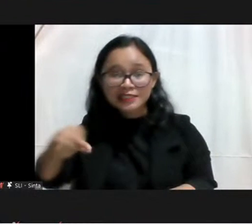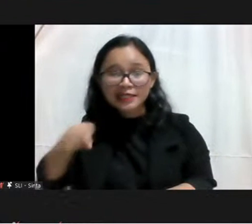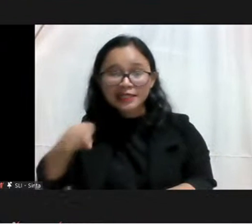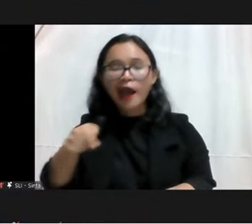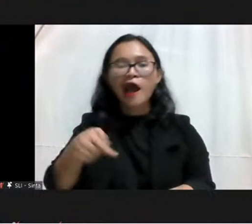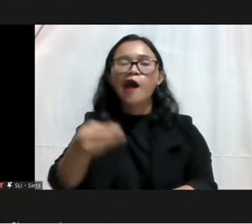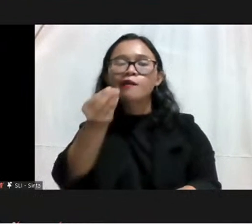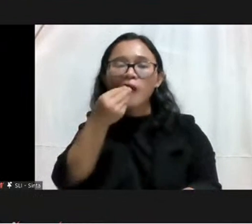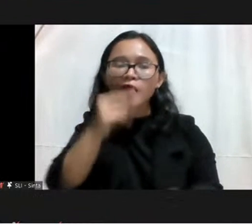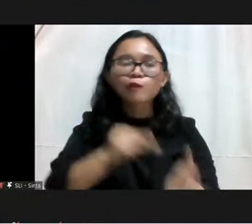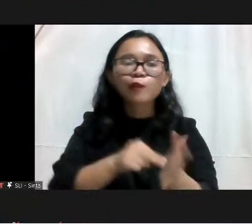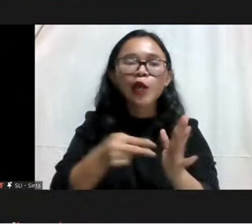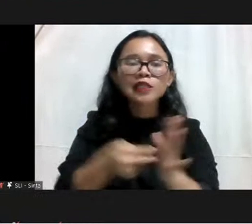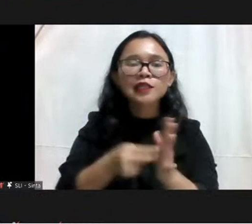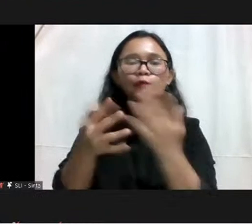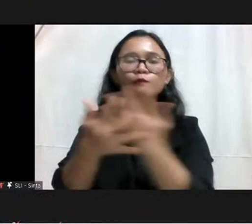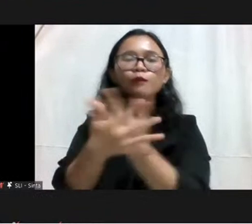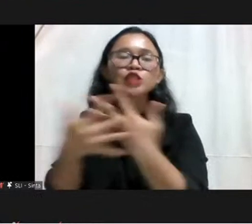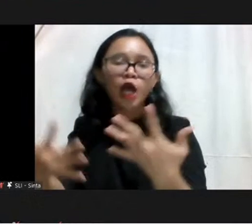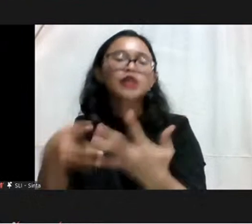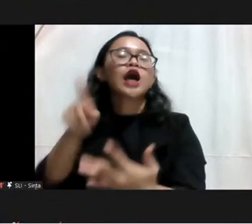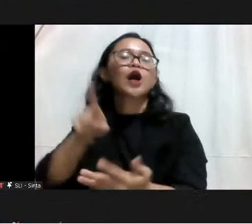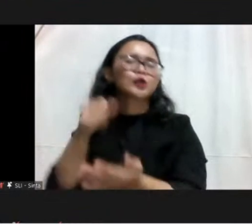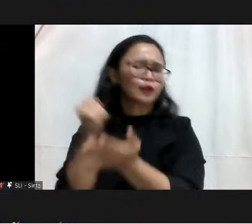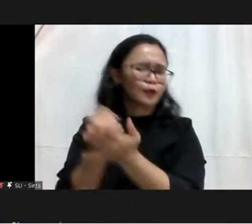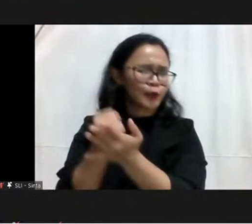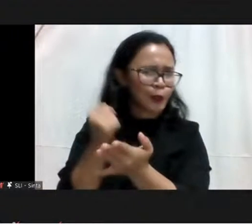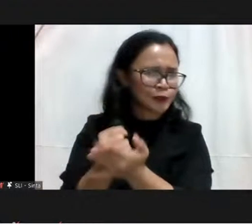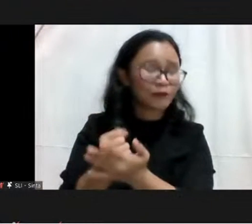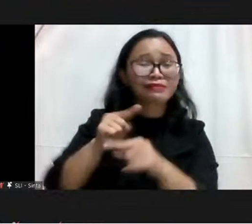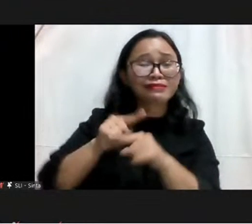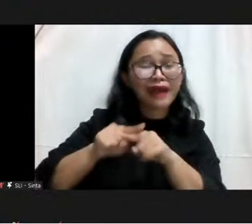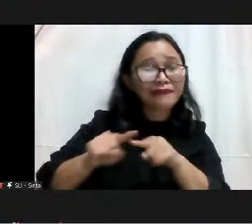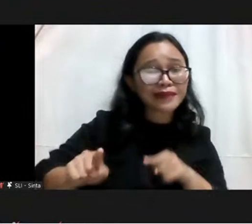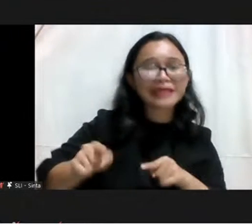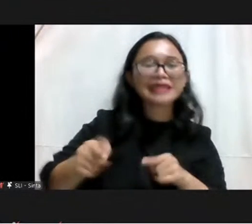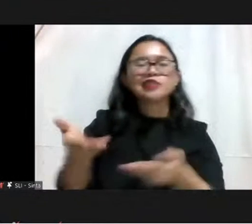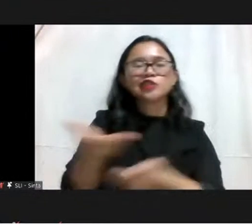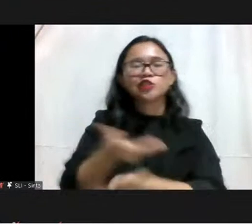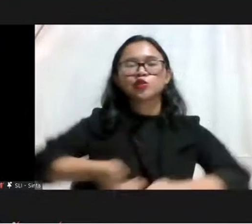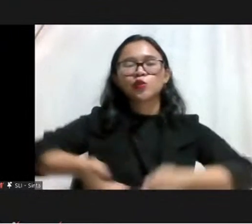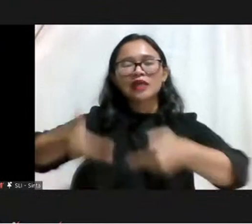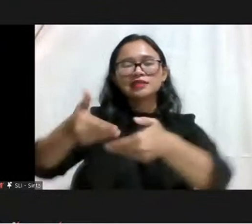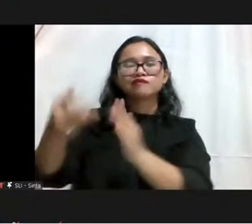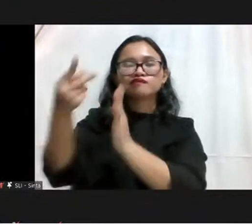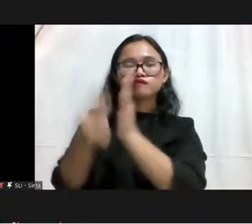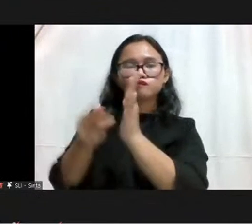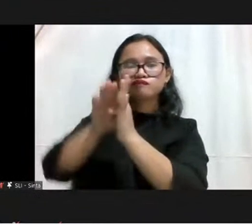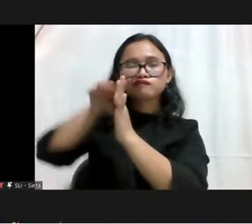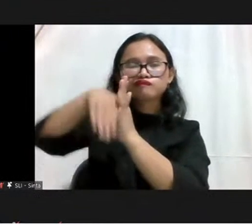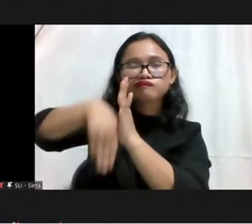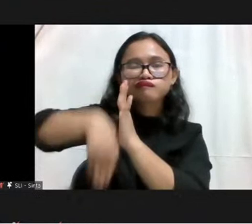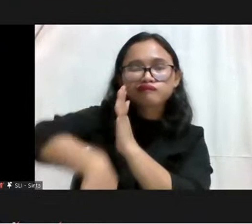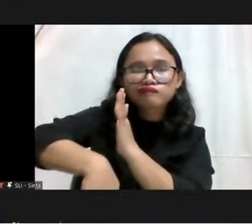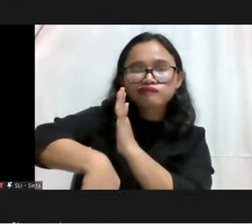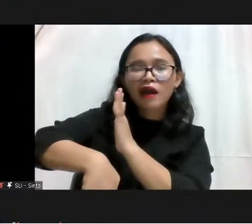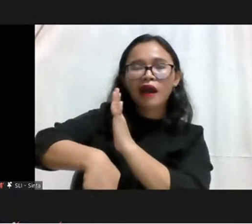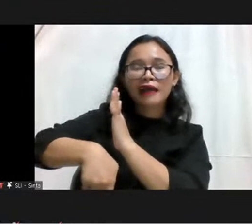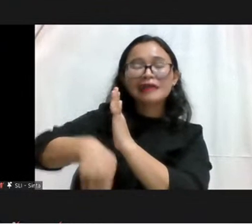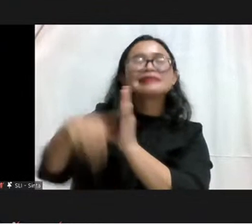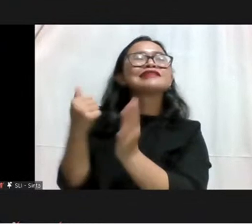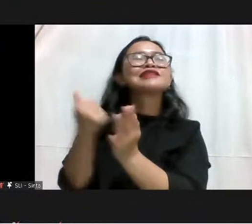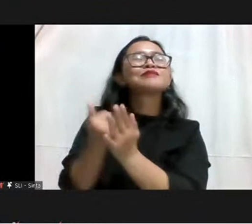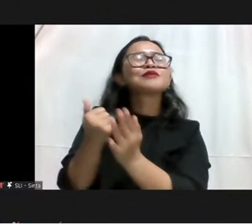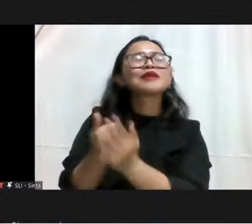ya dikuasai oleh sektor rakyat dan terbukti dalam setiap krisis sektor pertanian sektor perberasan itu selalu menjadi penyelamat dengan